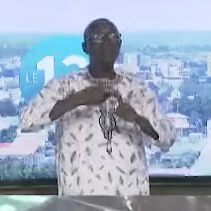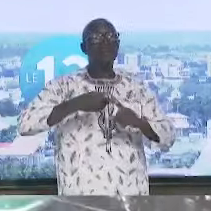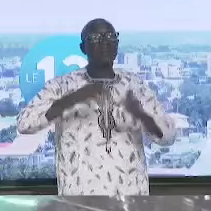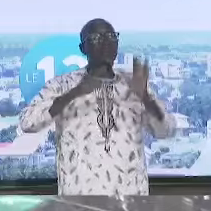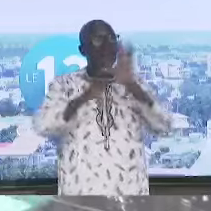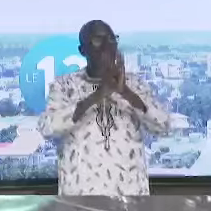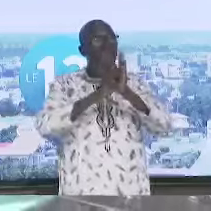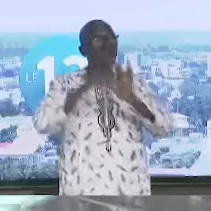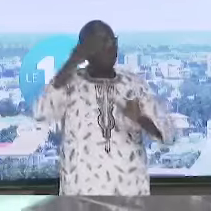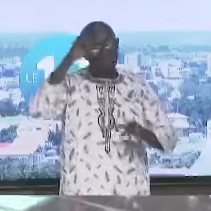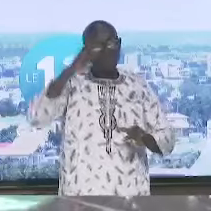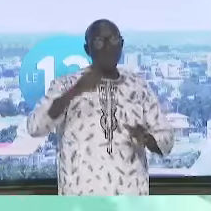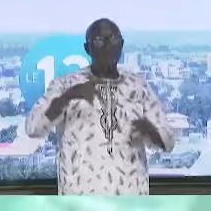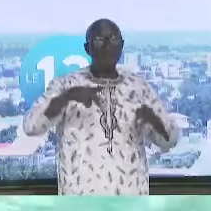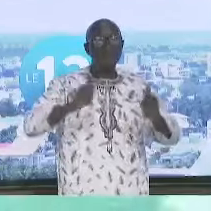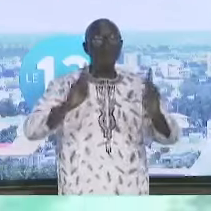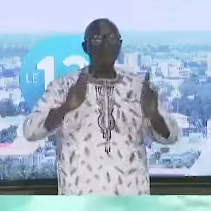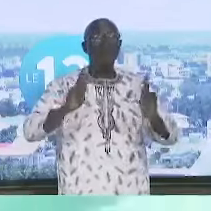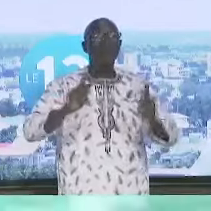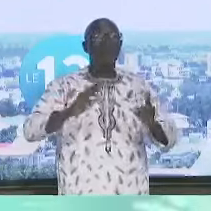m'a permis de découvrir ce sport.